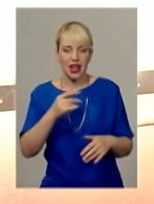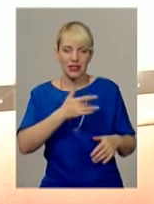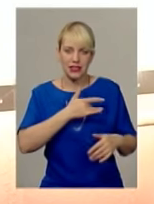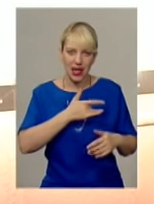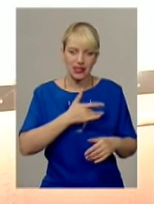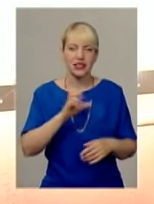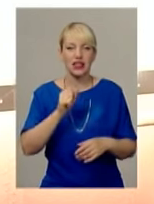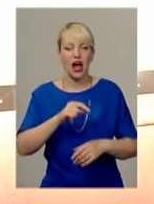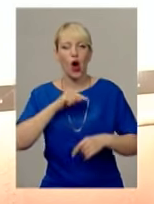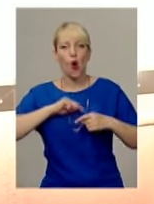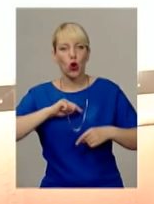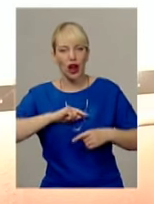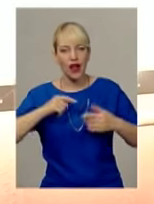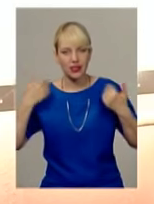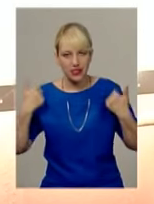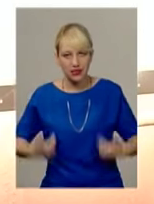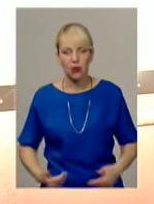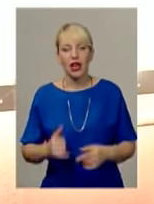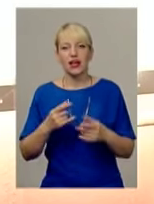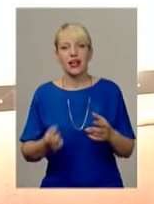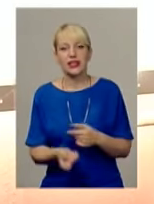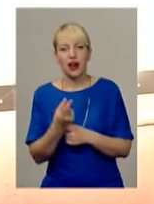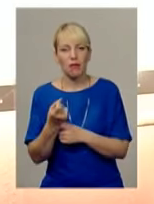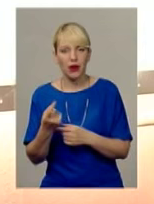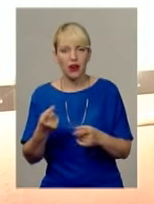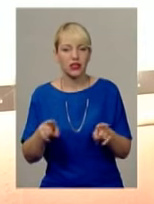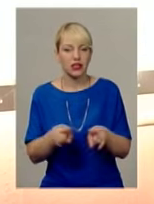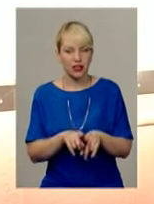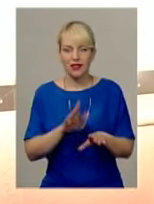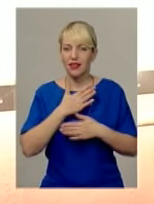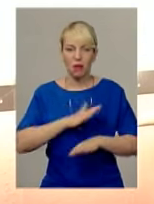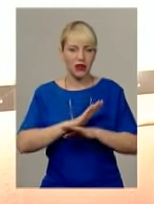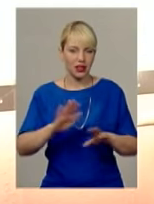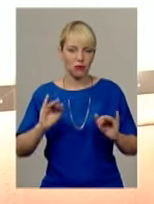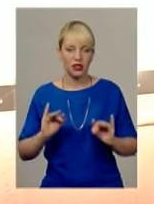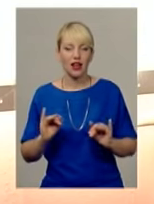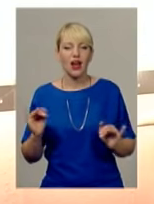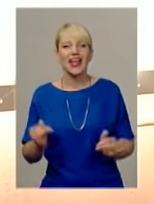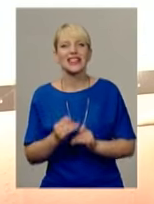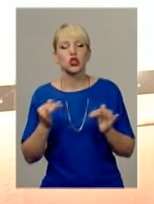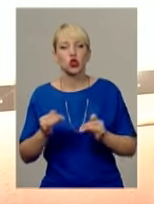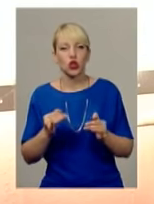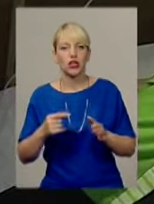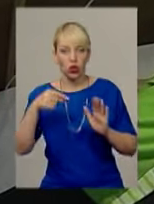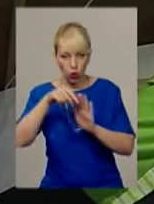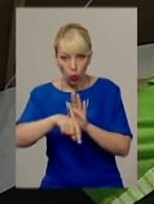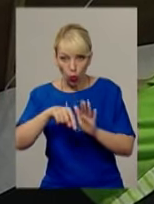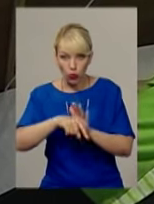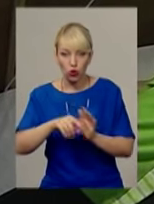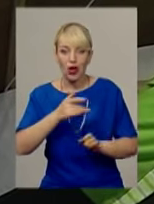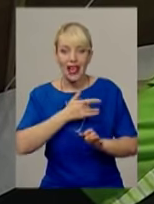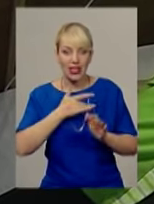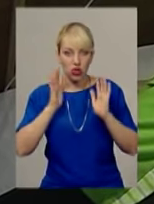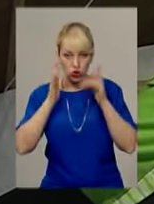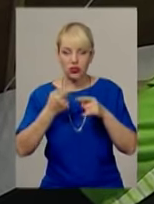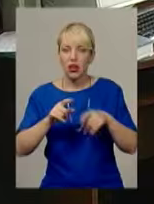на організм і трапляються дуже неприємні історії, тобто інсульти. Інсульт –